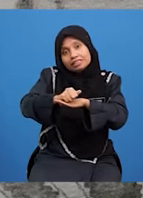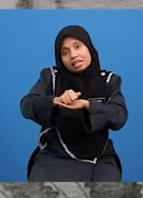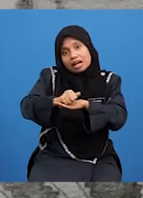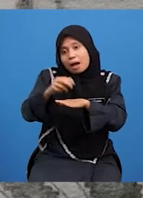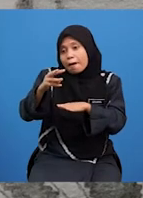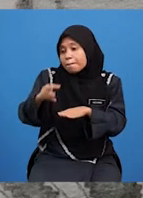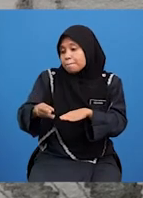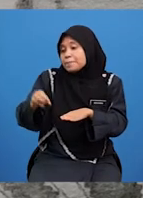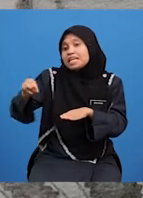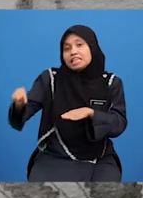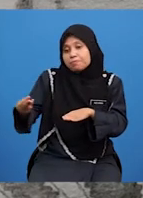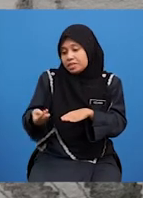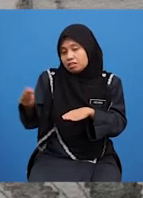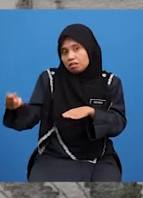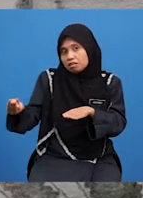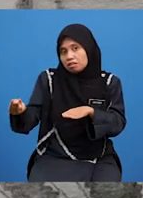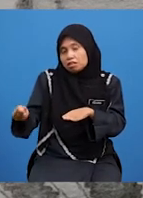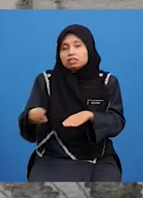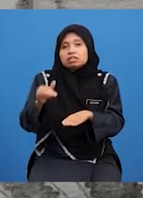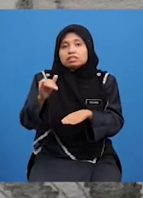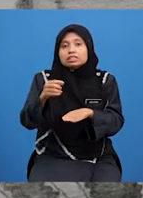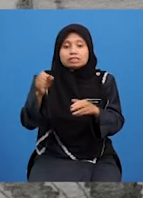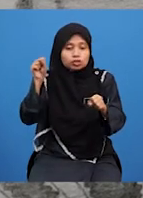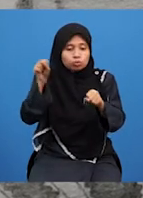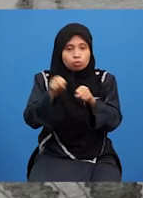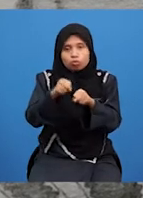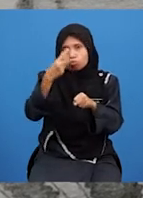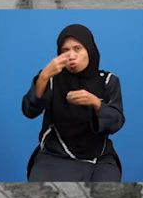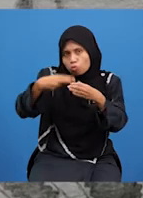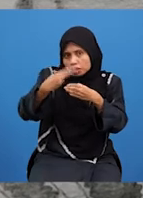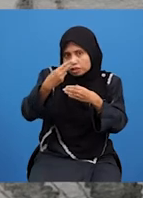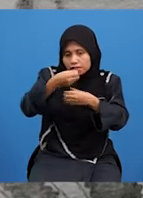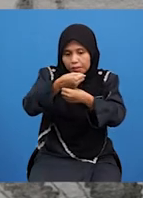sesuai untuk menghasilkan bentuk buah kelapa.